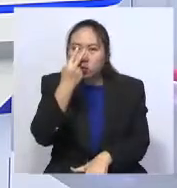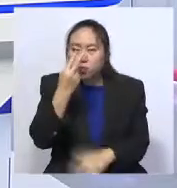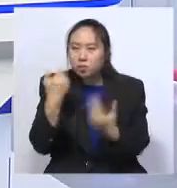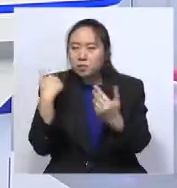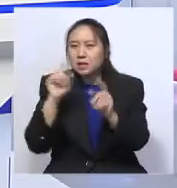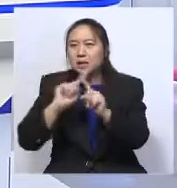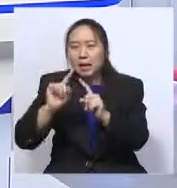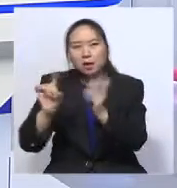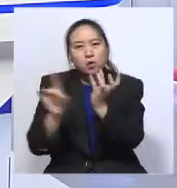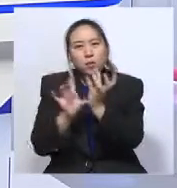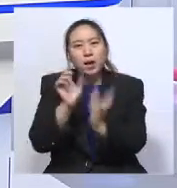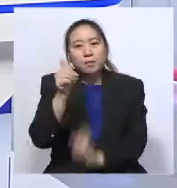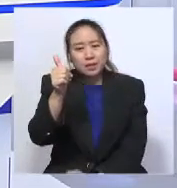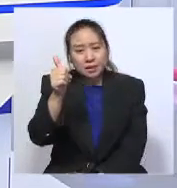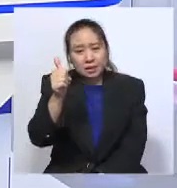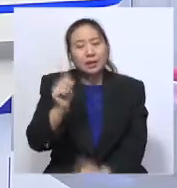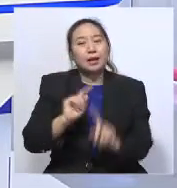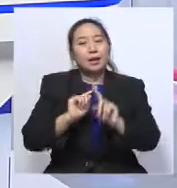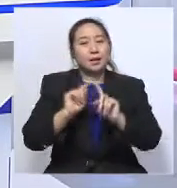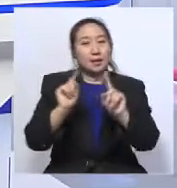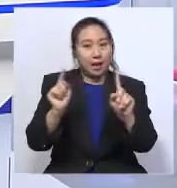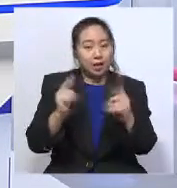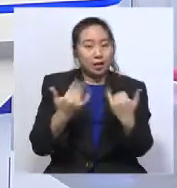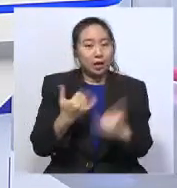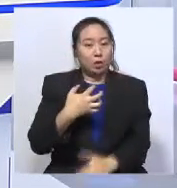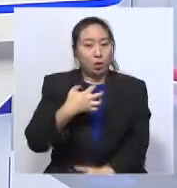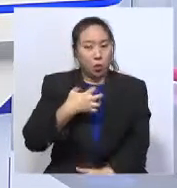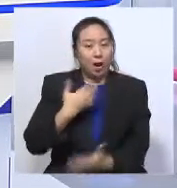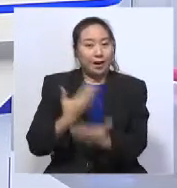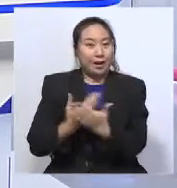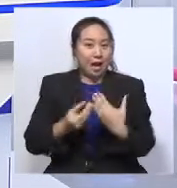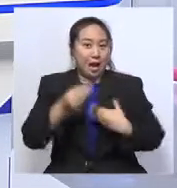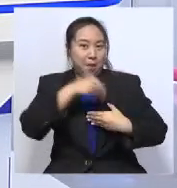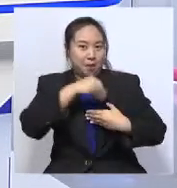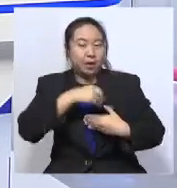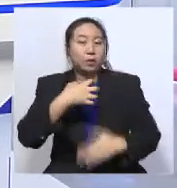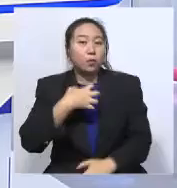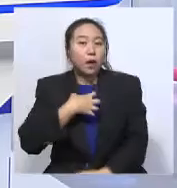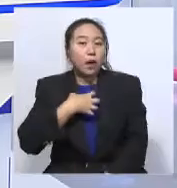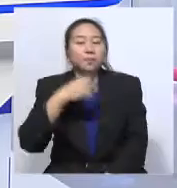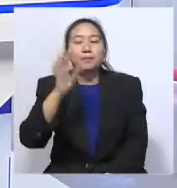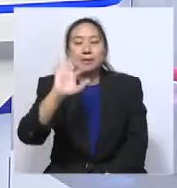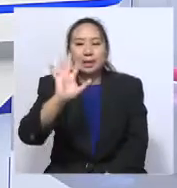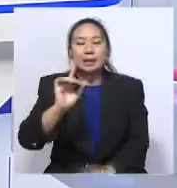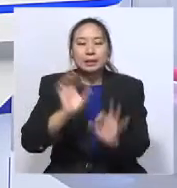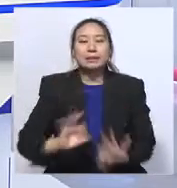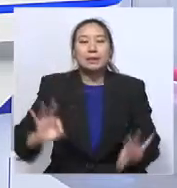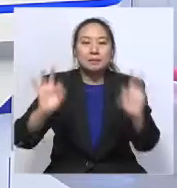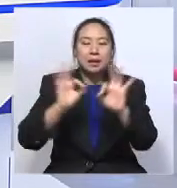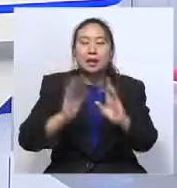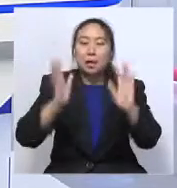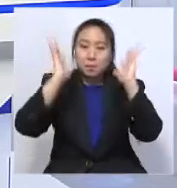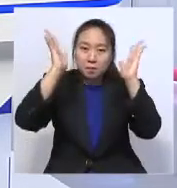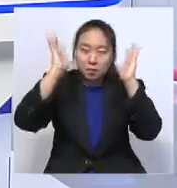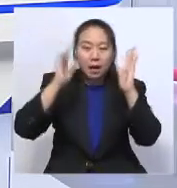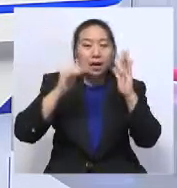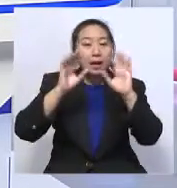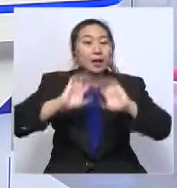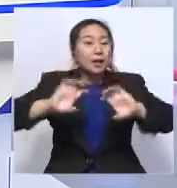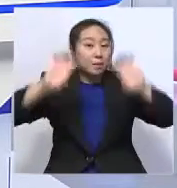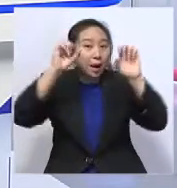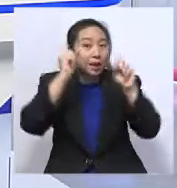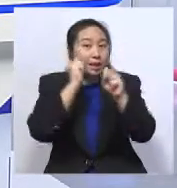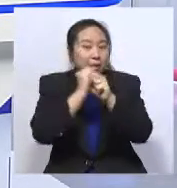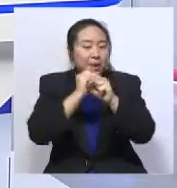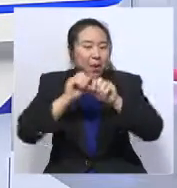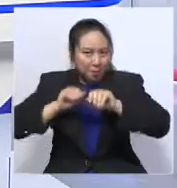ณภาพมากขึ้นแต่ว่าท่านย้ำนะคะว่าไม่ได้ต้องการผลกำไรเพียงแค่อยากจะยึดหลักเผยแพร่ประชาสัมพันธ์ผลงานรัฐบาลงานของ